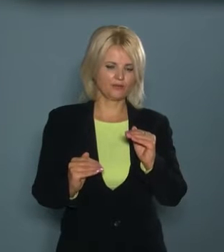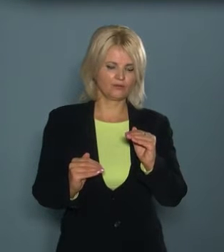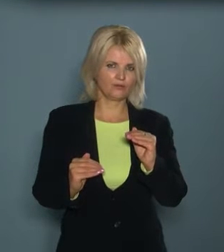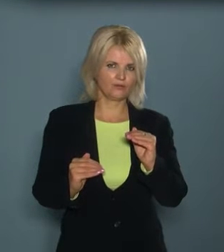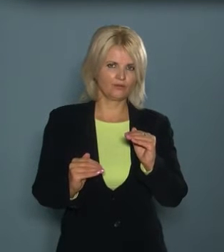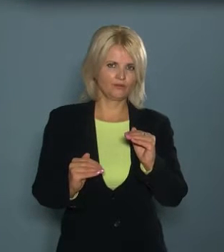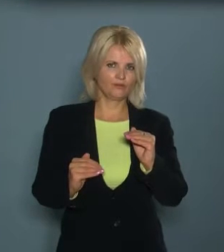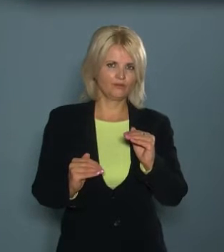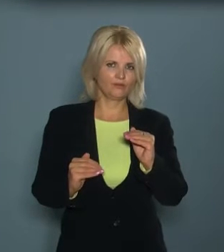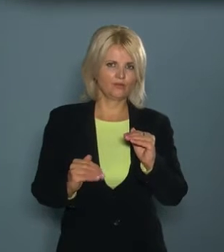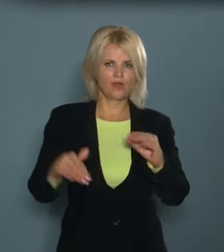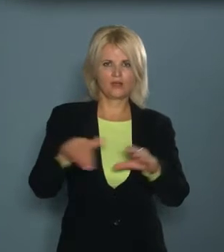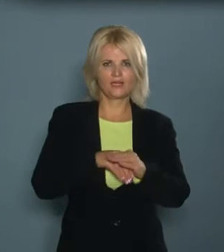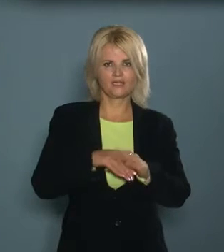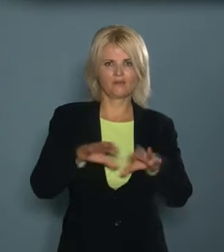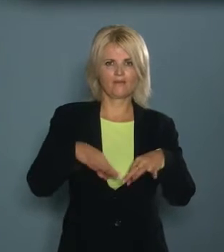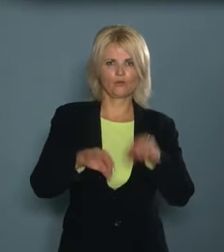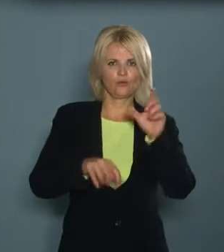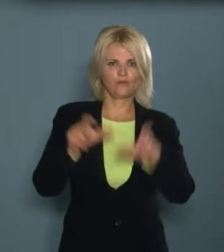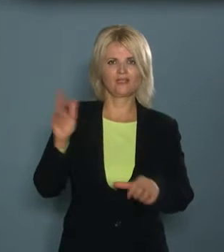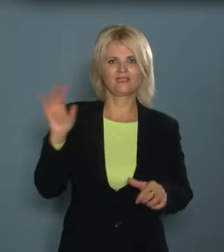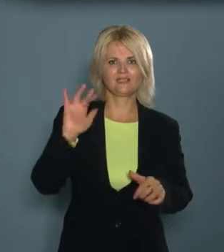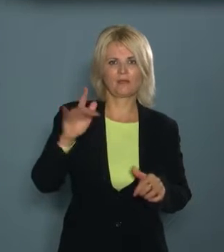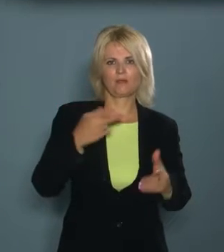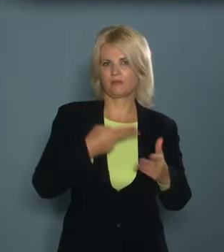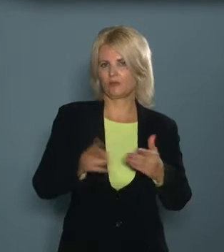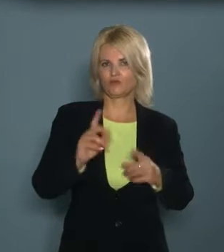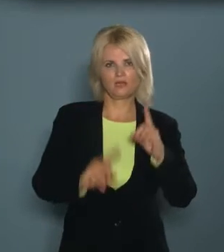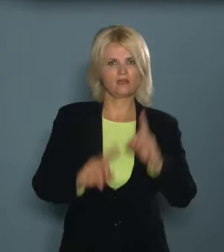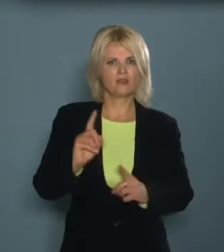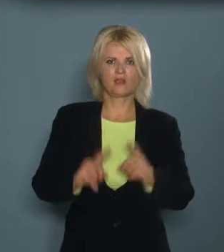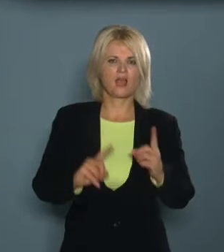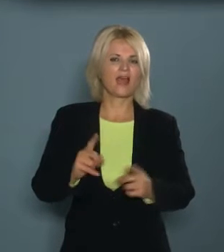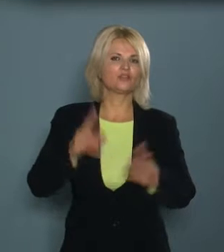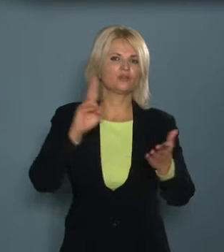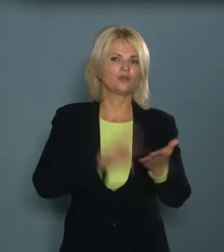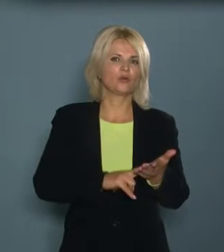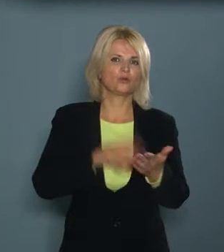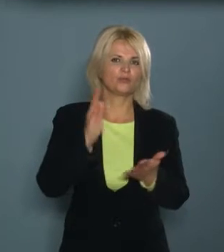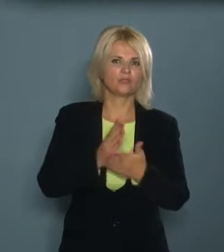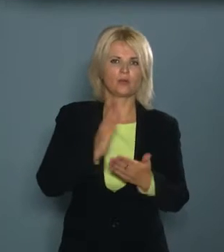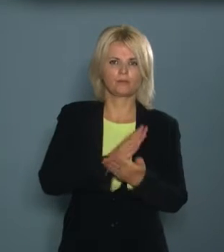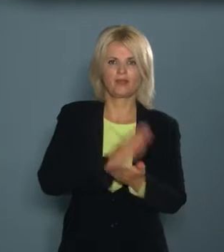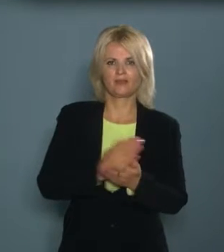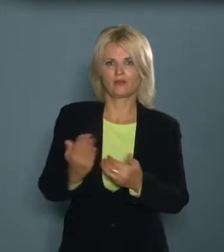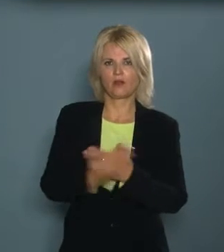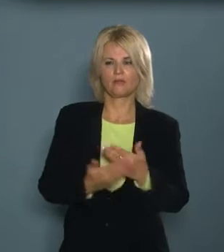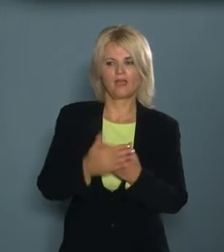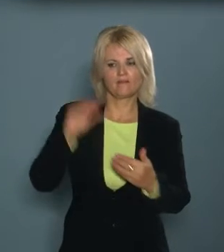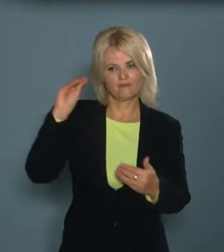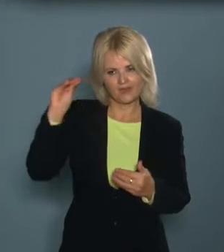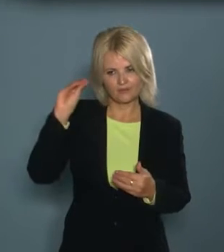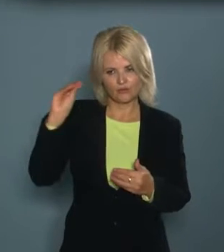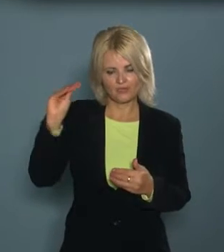a résztvevő ügyfeleknek, akikkel szemben ilyen eljárásokat kell indítanunk. A jogszabály alapján felszólítást,